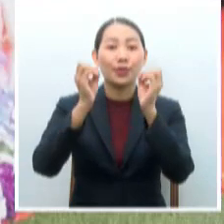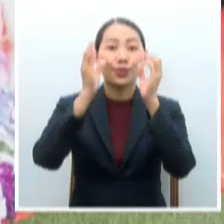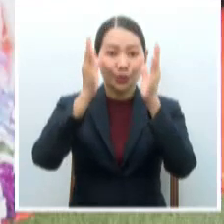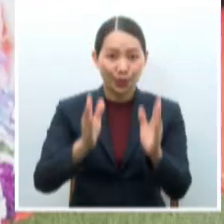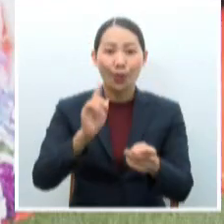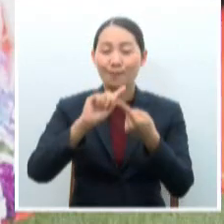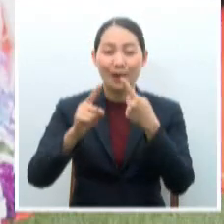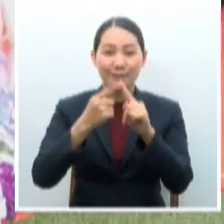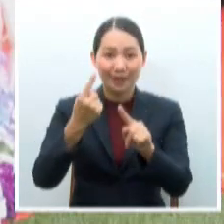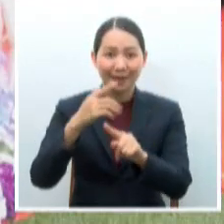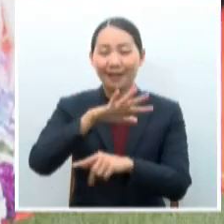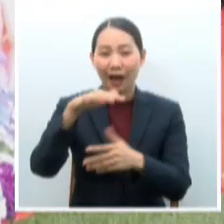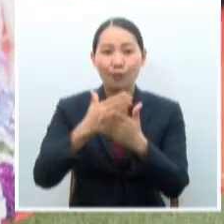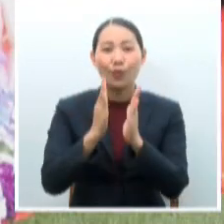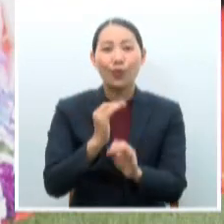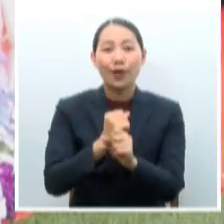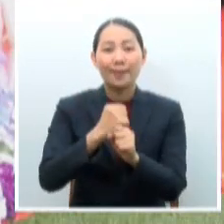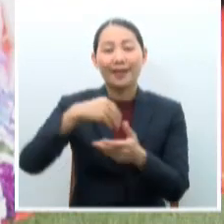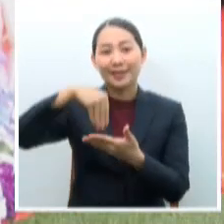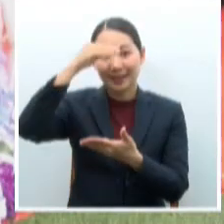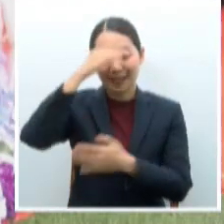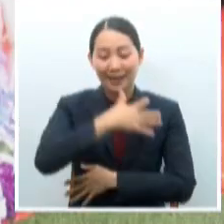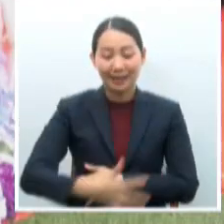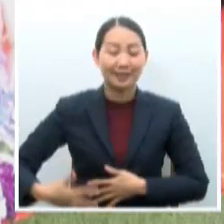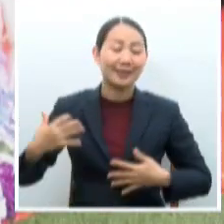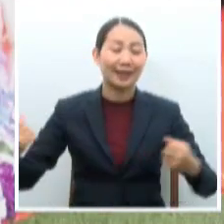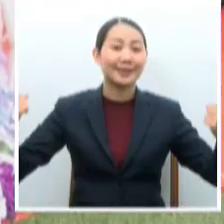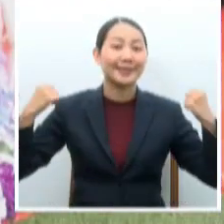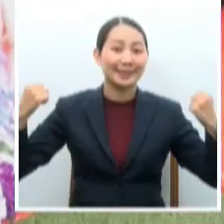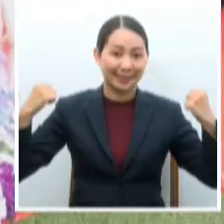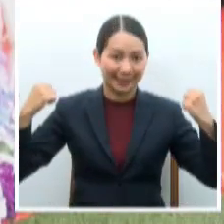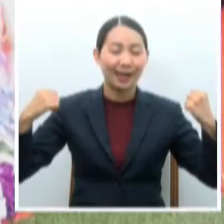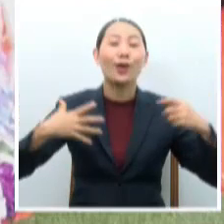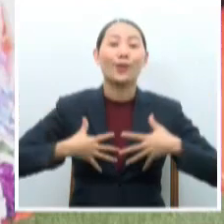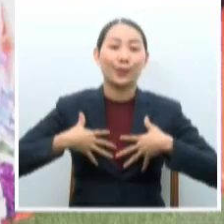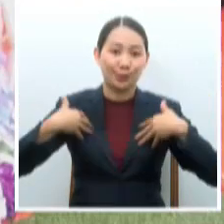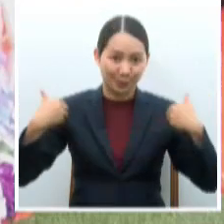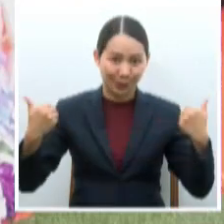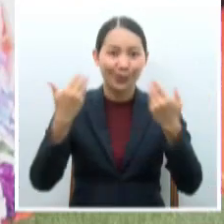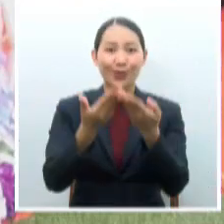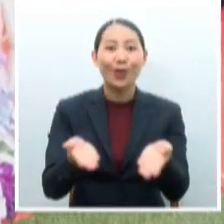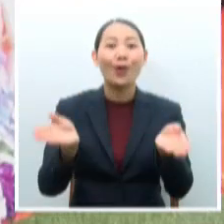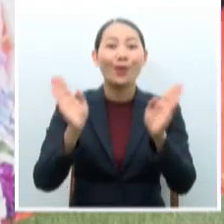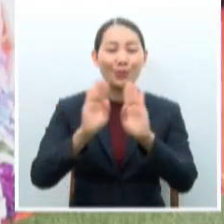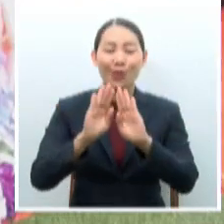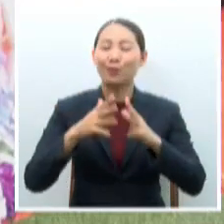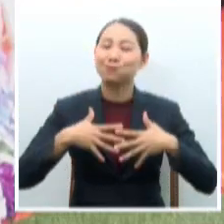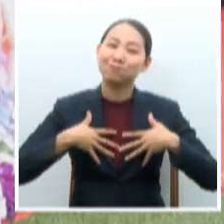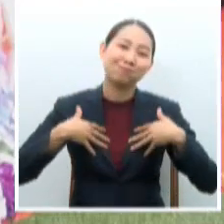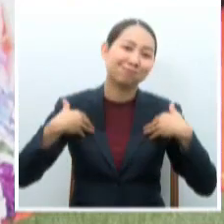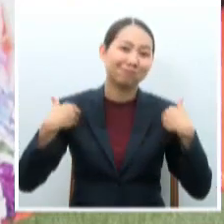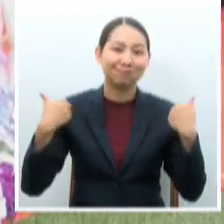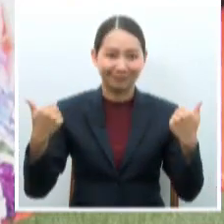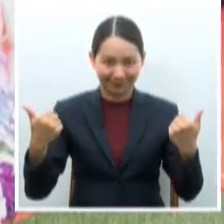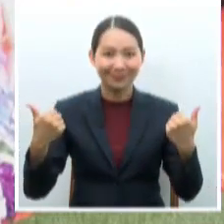คลากรทางการศึกษานะครับมีสุขภาพร่างกายแข็งแรงสมบูรณ์ครับมีความสุขนะครับมีครอบครัวที่อบอุ่นแล้วก็ประสบ